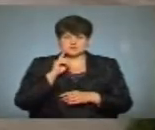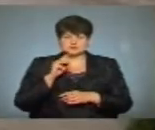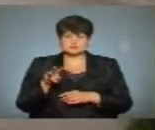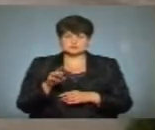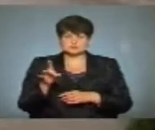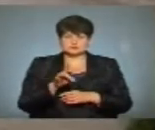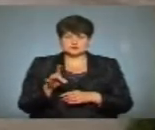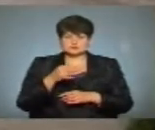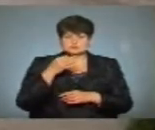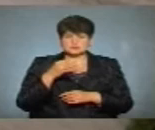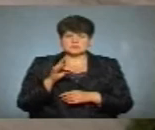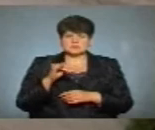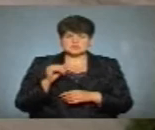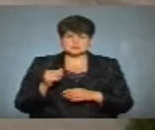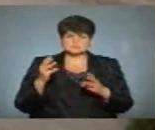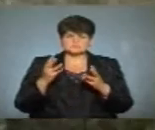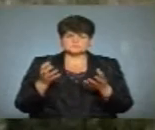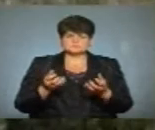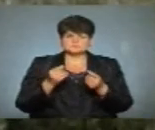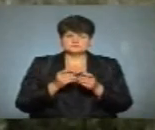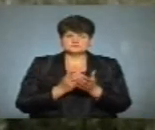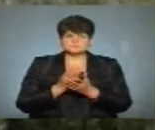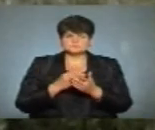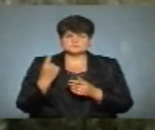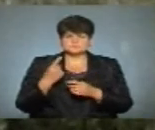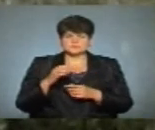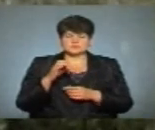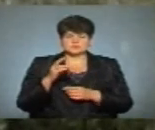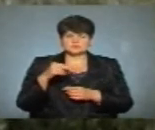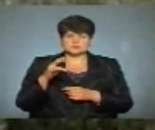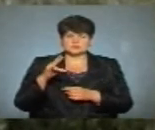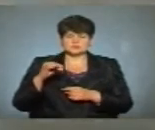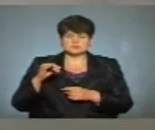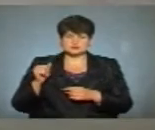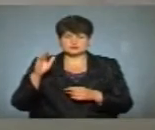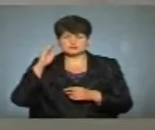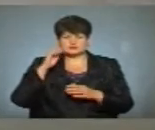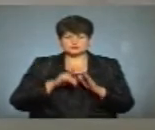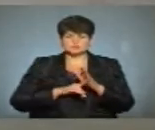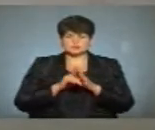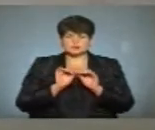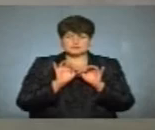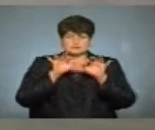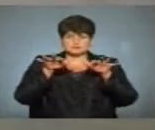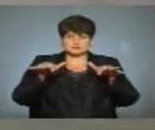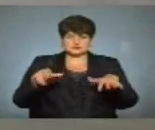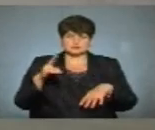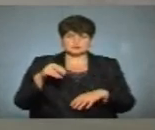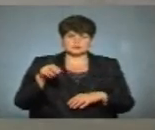району. Як повідомив речник пожежно-рятувальної служби області Сергій Данілін, вода з річки Дністер почала переливатися через